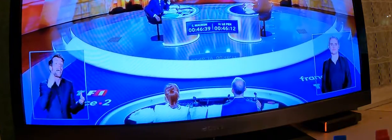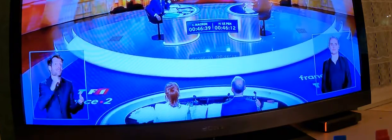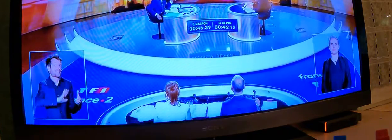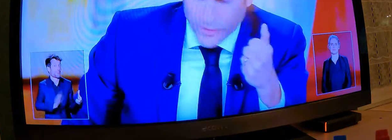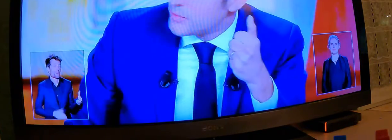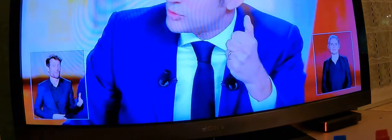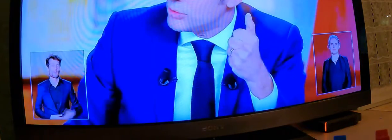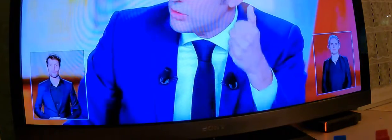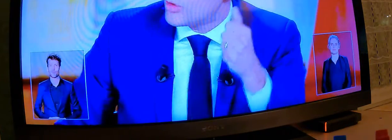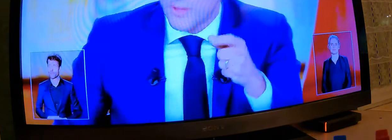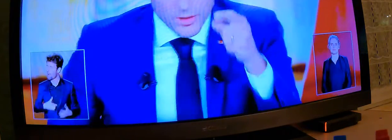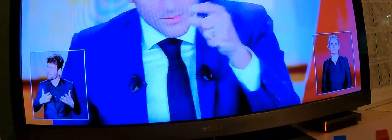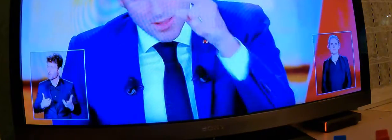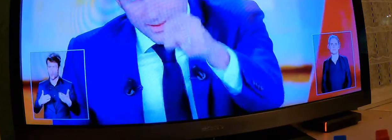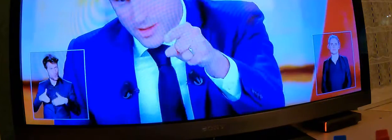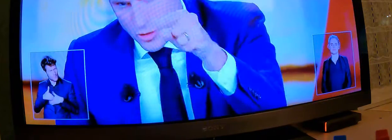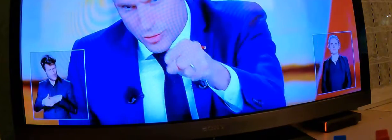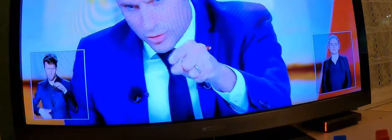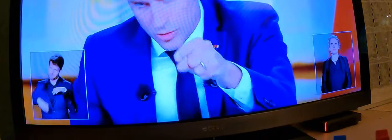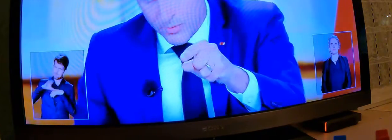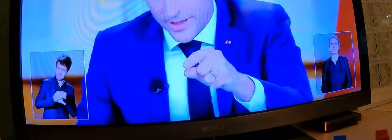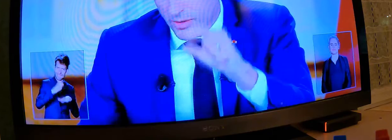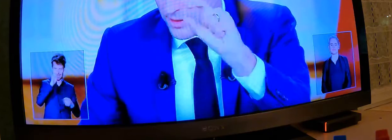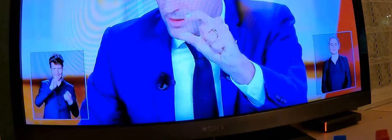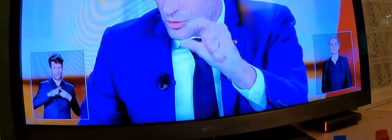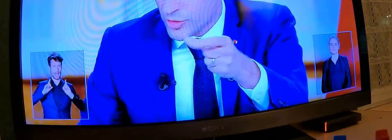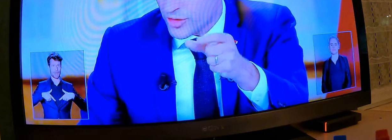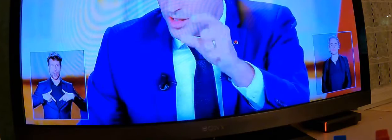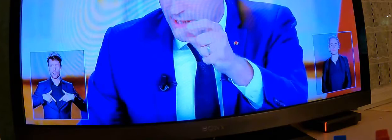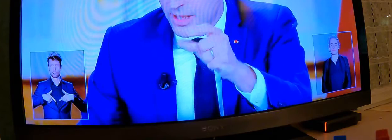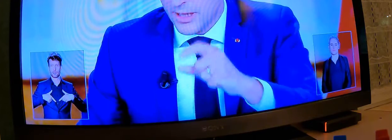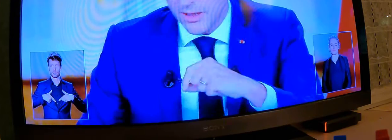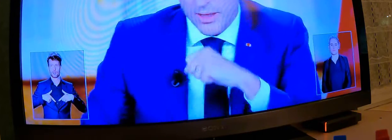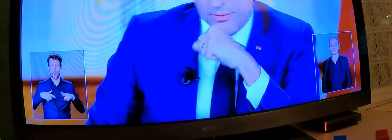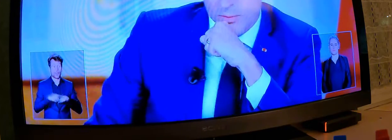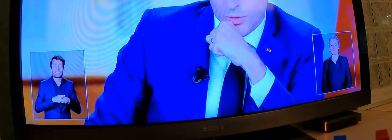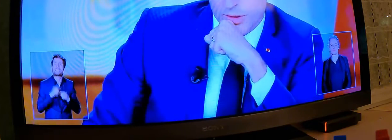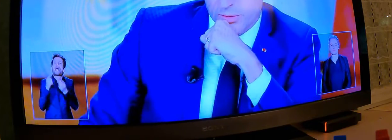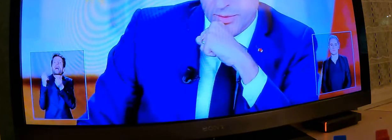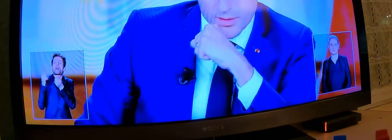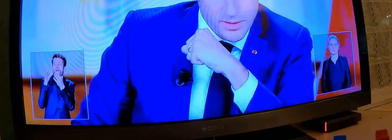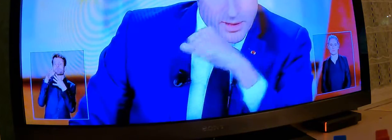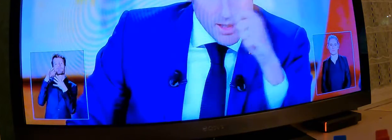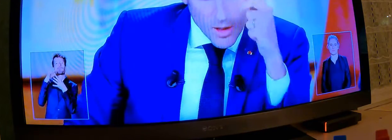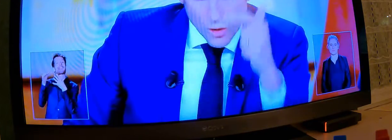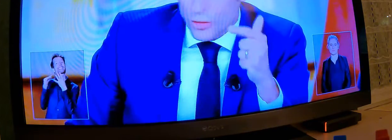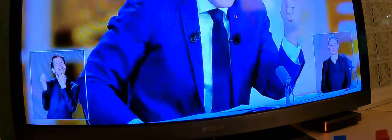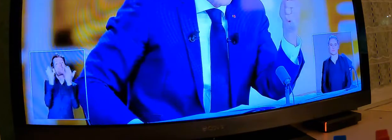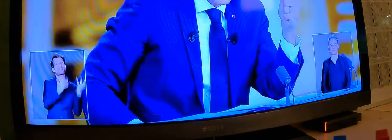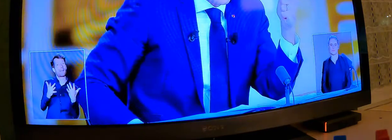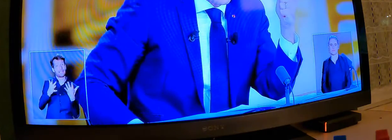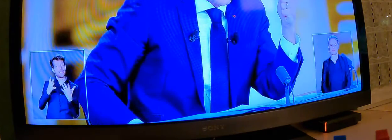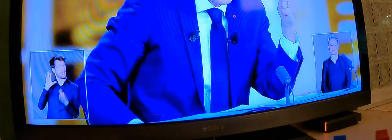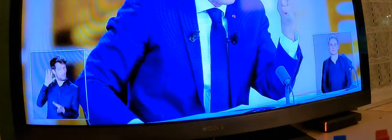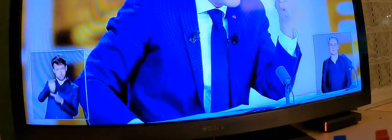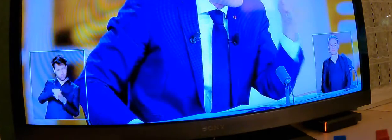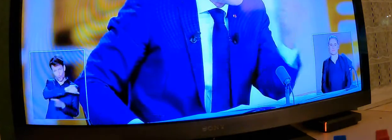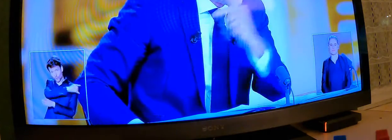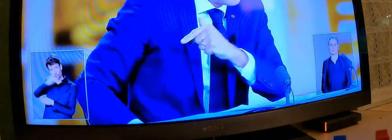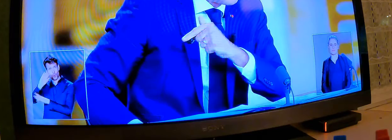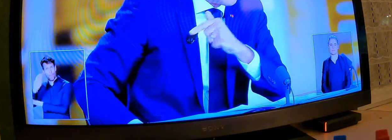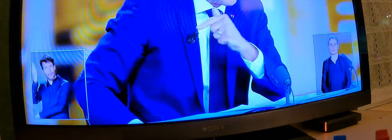sur notre école, les fondamentaux, en remettant les mathématiques jusqu'au baccalauréat. C'est là où je veux changer la réforme que nous avons faite. Ensuite, en